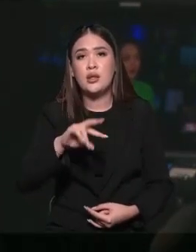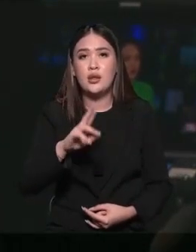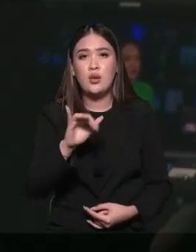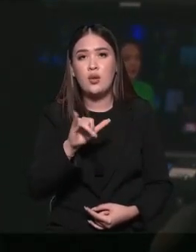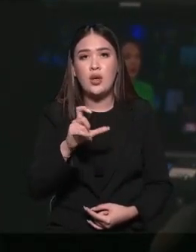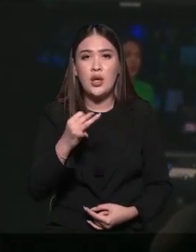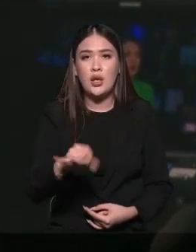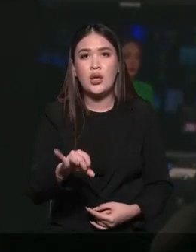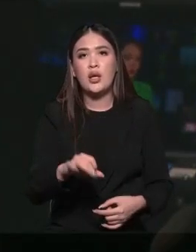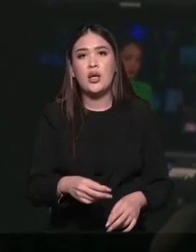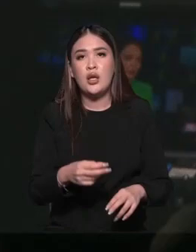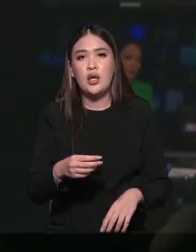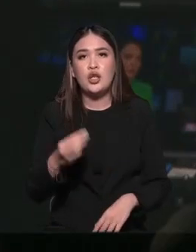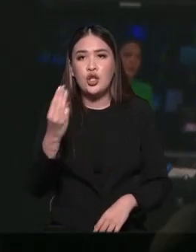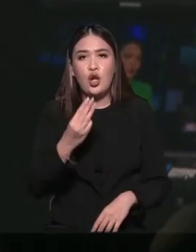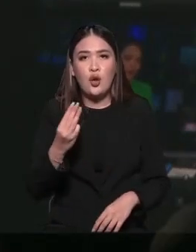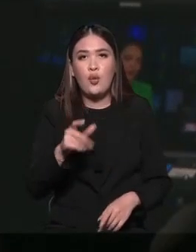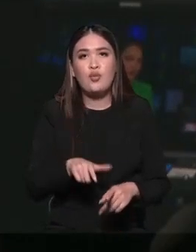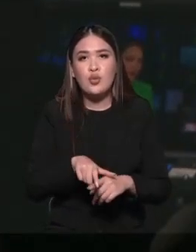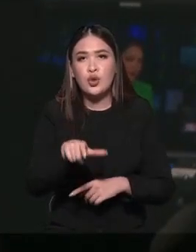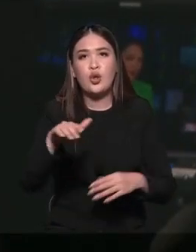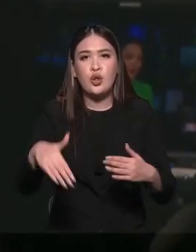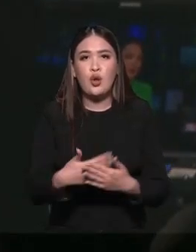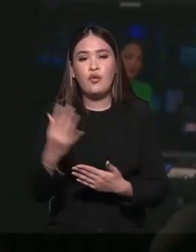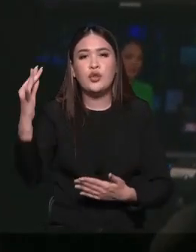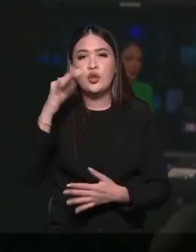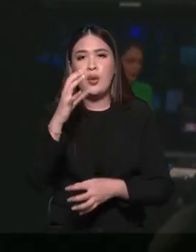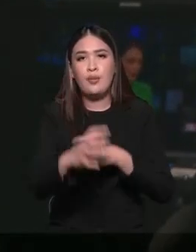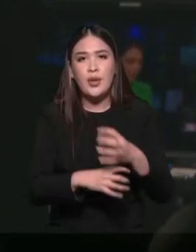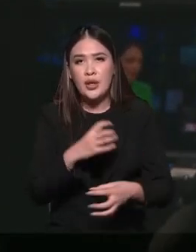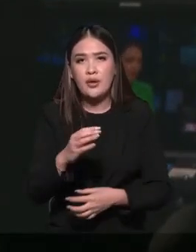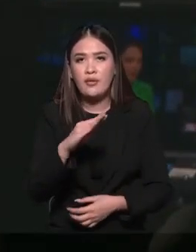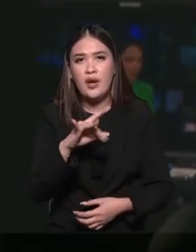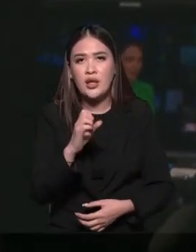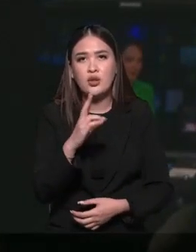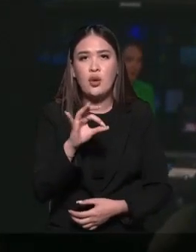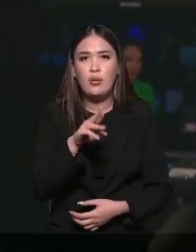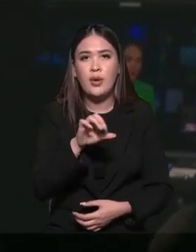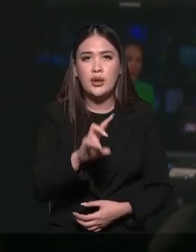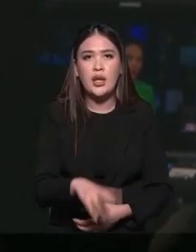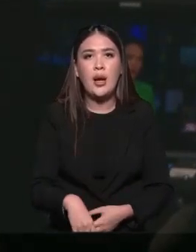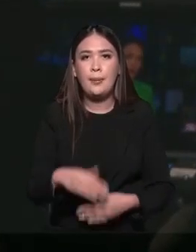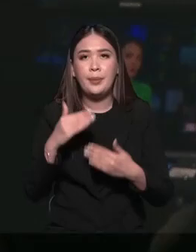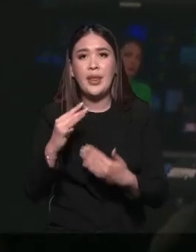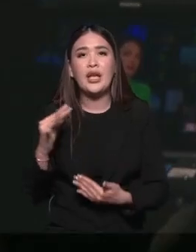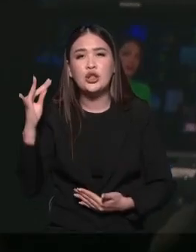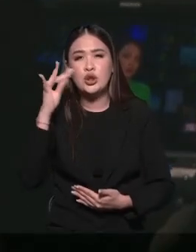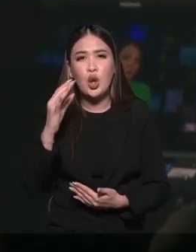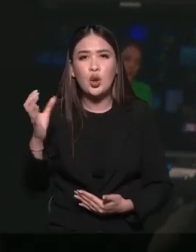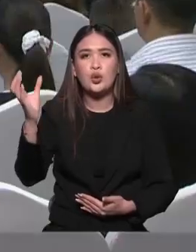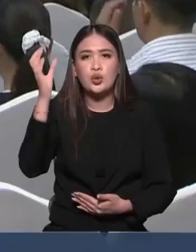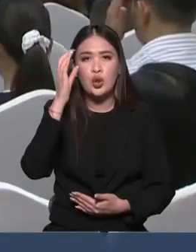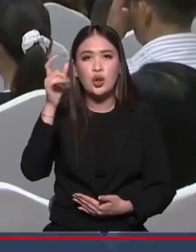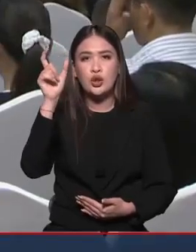автор бестселлера шёлковые пути Новая история мира Питер Франко Пан британский историк и учёный накануне